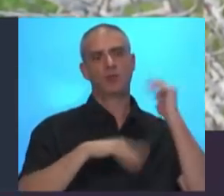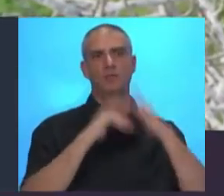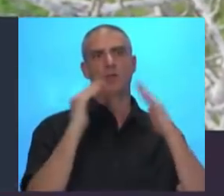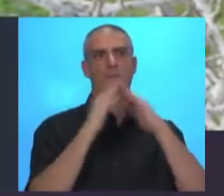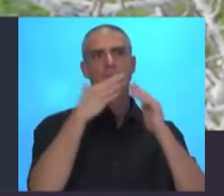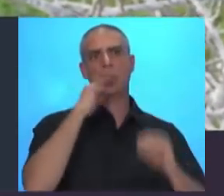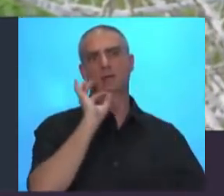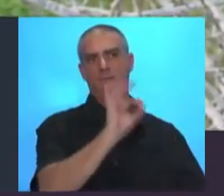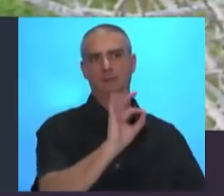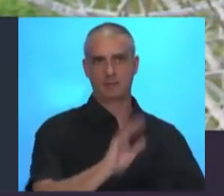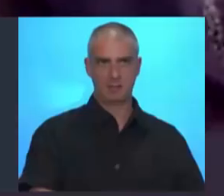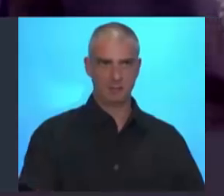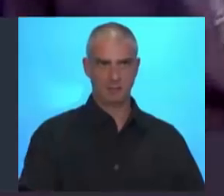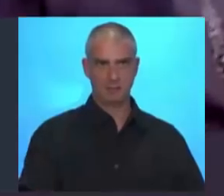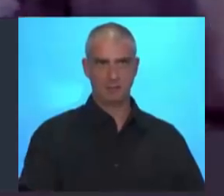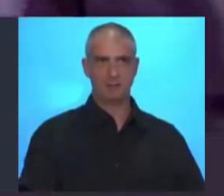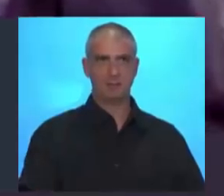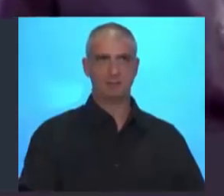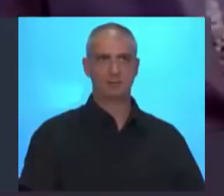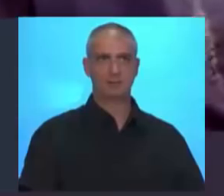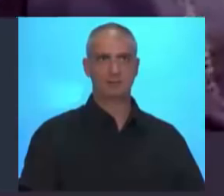לבנות בית בישראל. לא